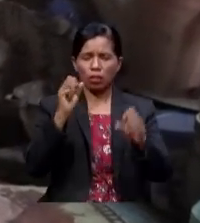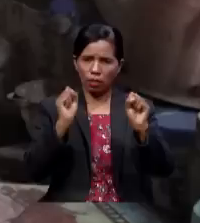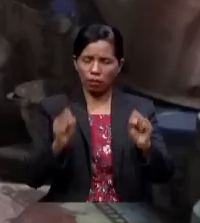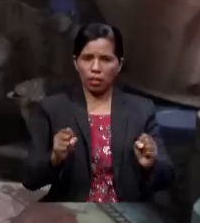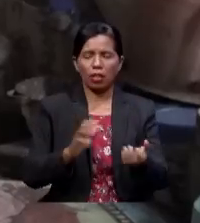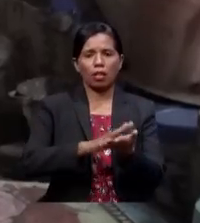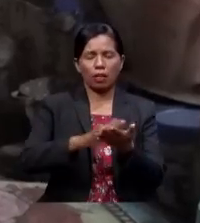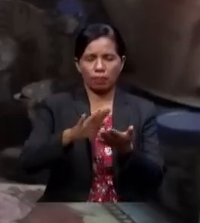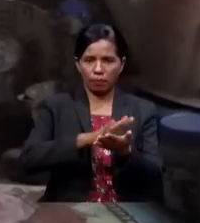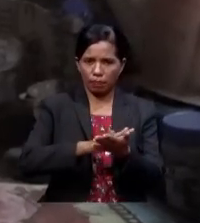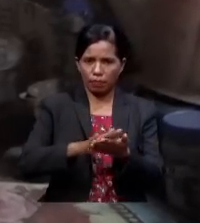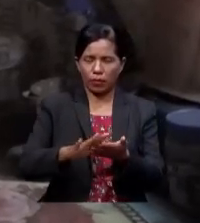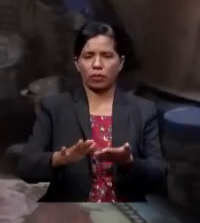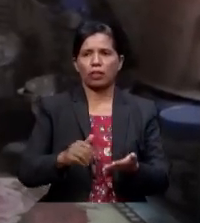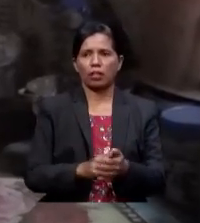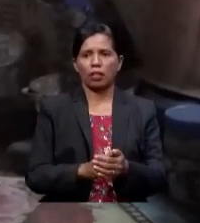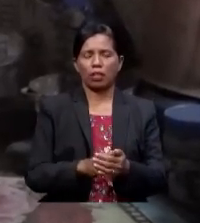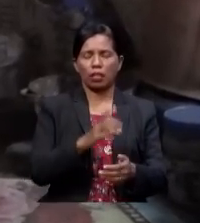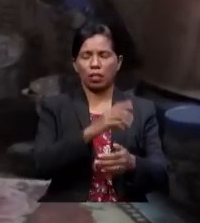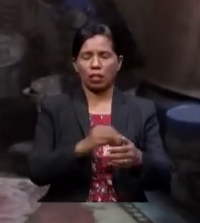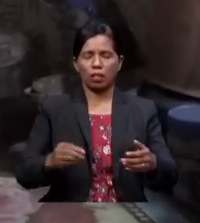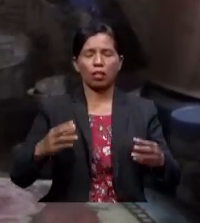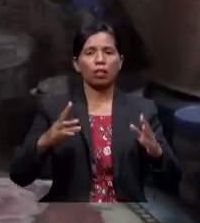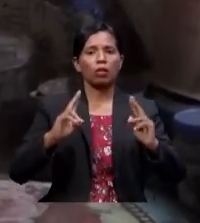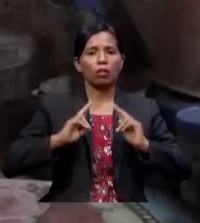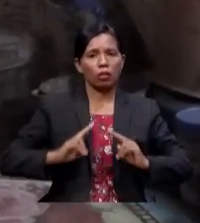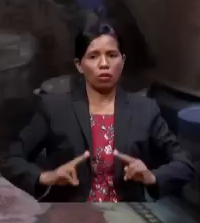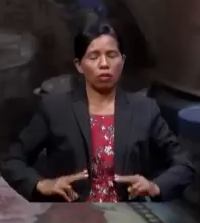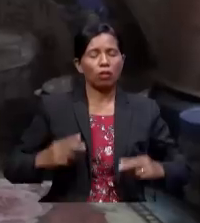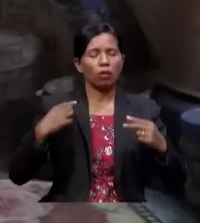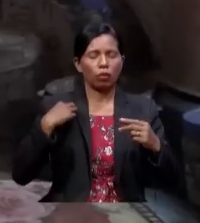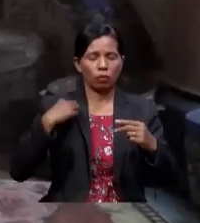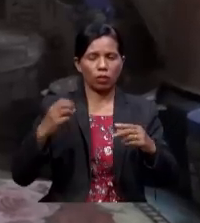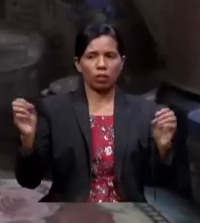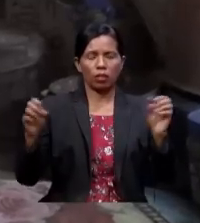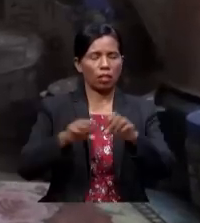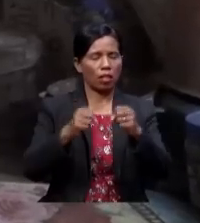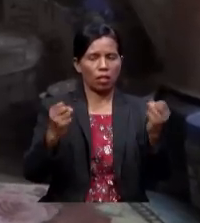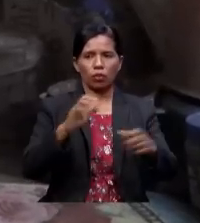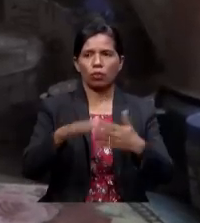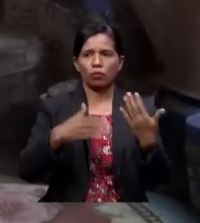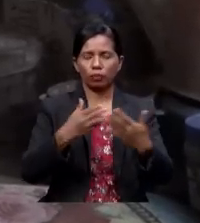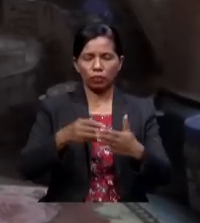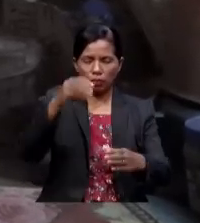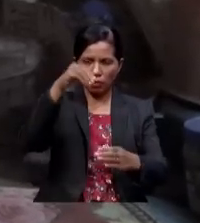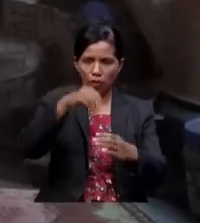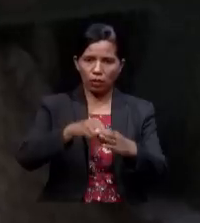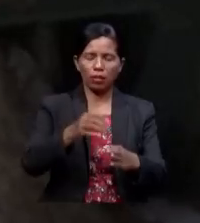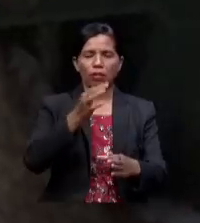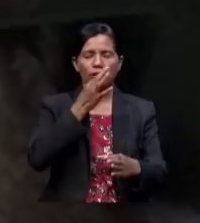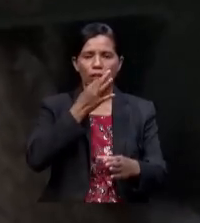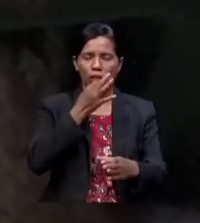hamos netik. Ropa sira ihar maru larang, laho estraga hotu, inklui hahan